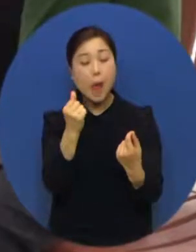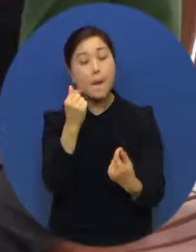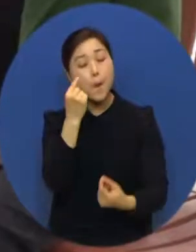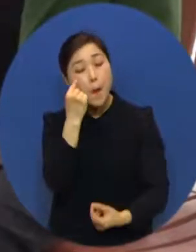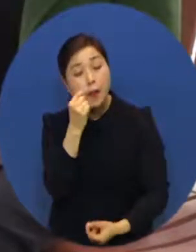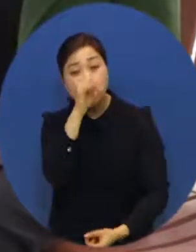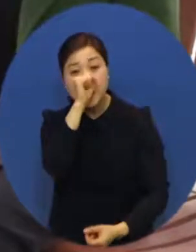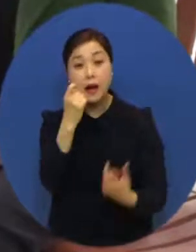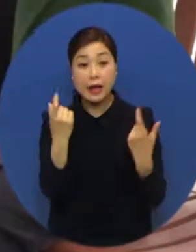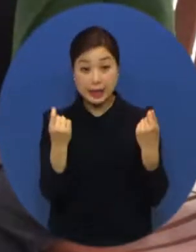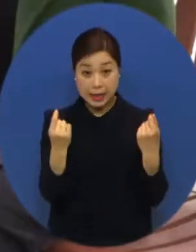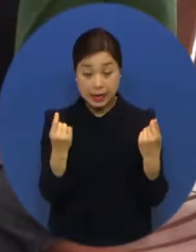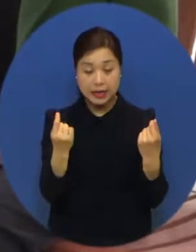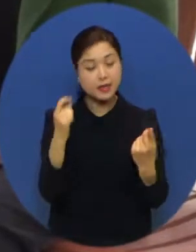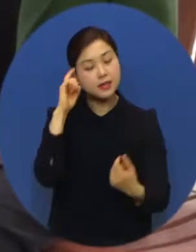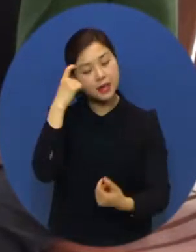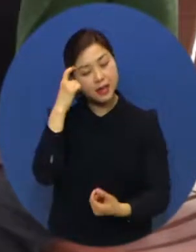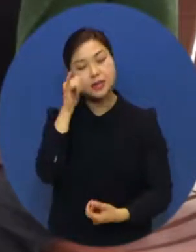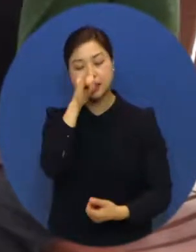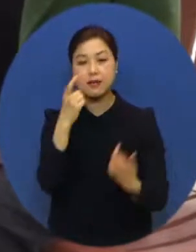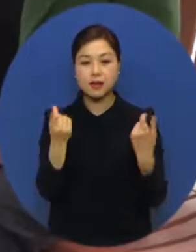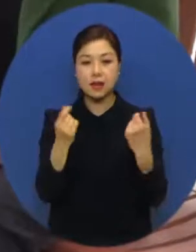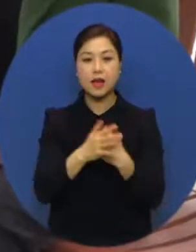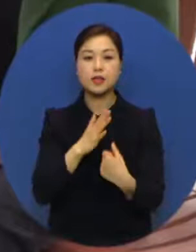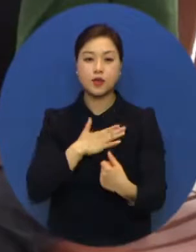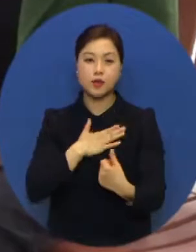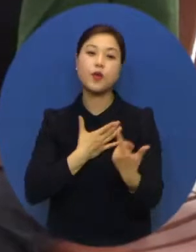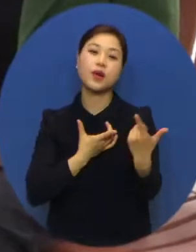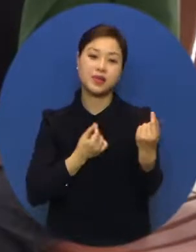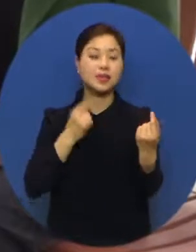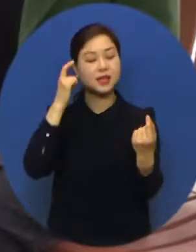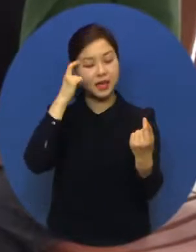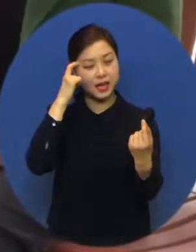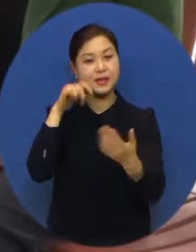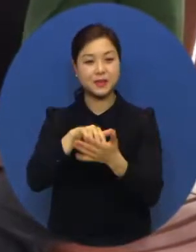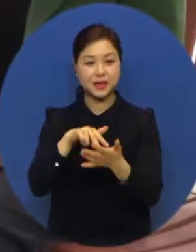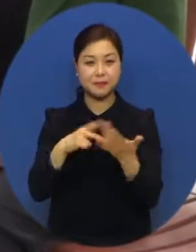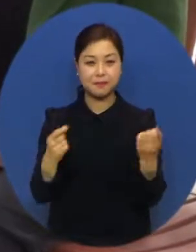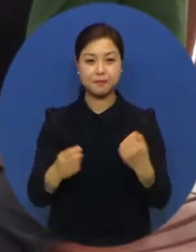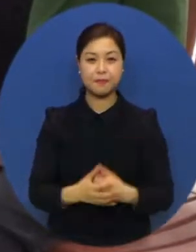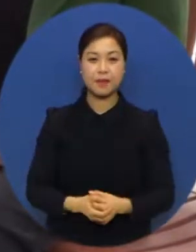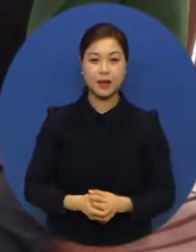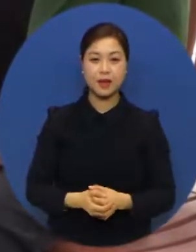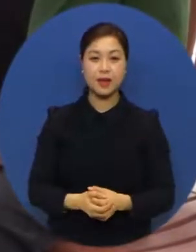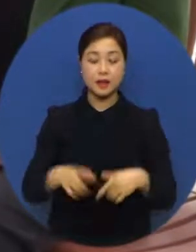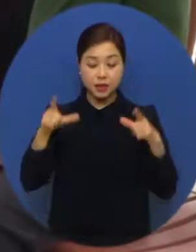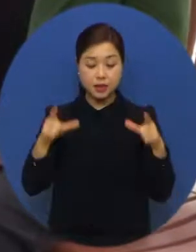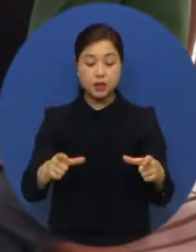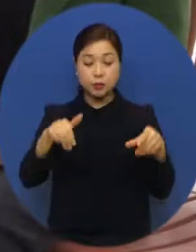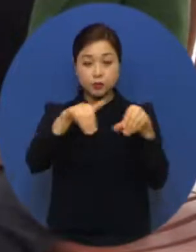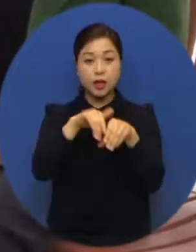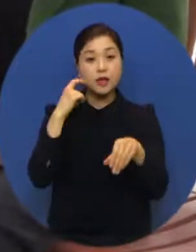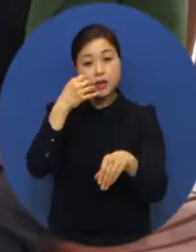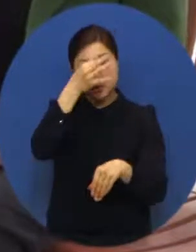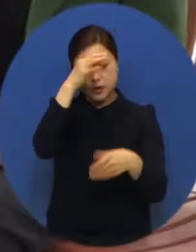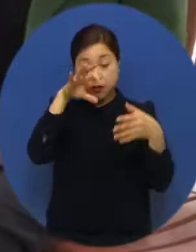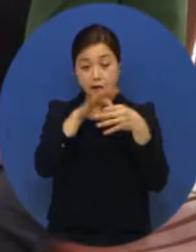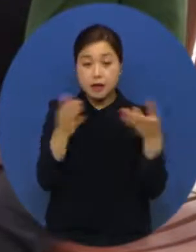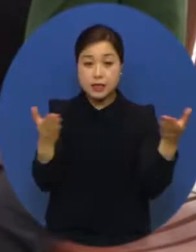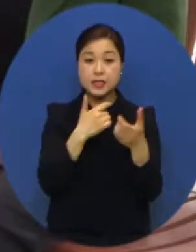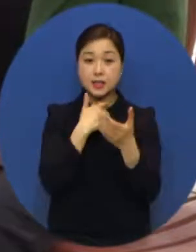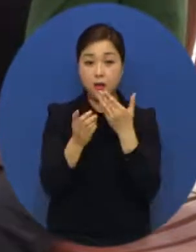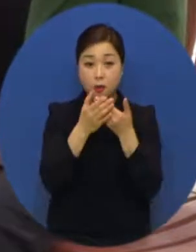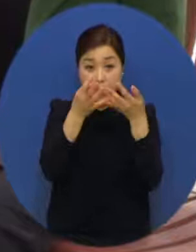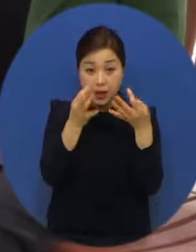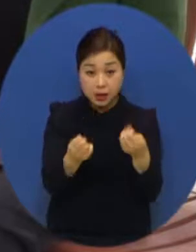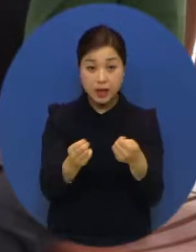그런 의지들이 있지 않을까 싶습니다. 저도 그 중에 한 사람입니다. 네. 아무래도 또 그동안 지역 문화예술과 관련된 일을 해오셨기 때문에 네.